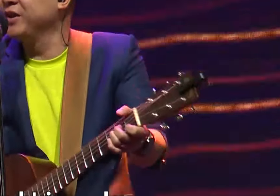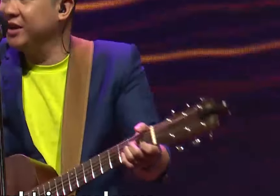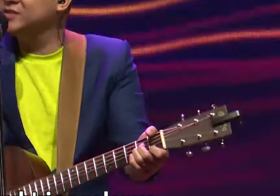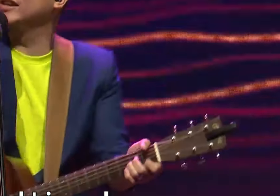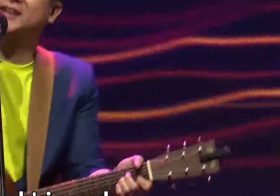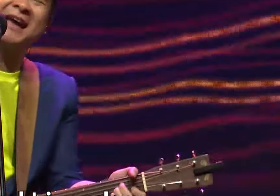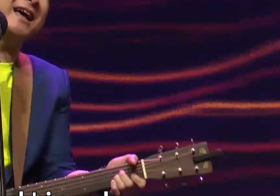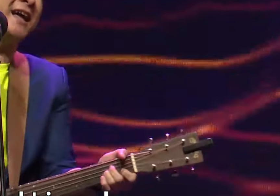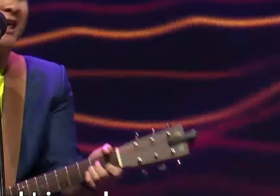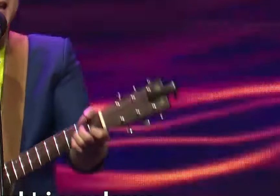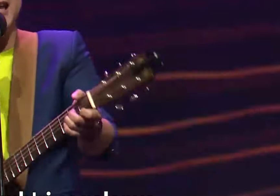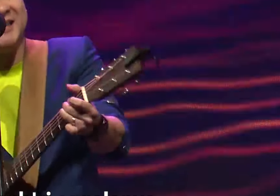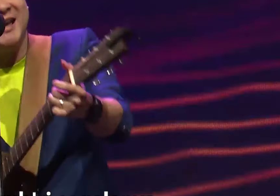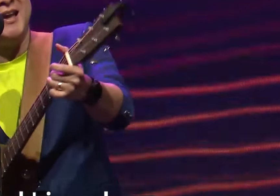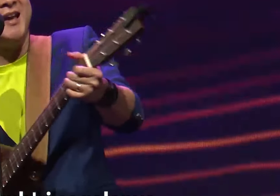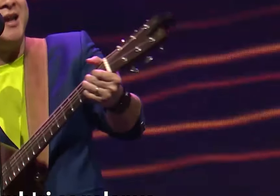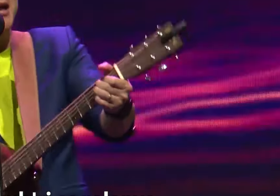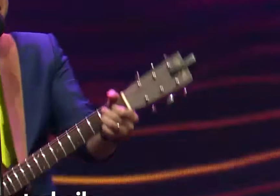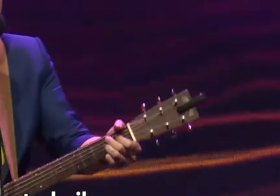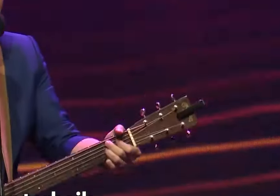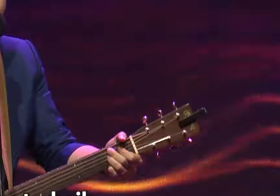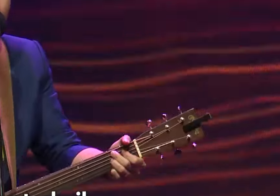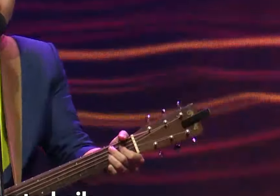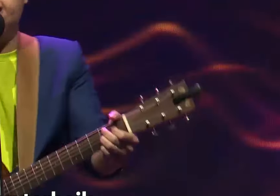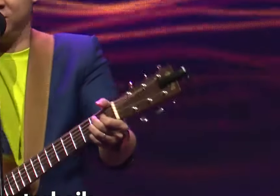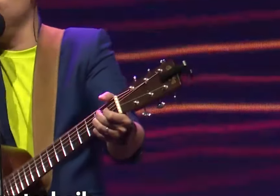Ku beri segalanya,